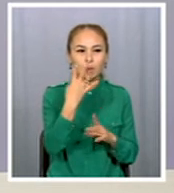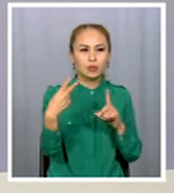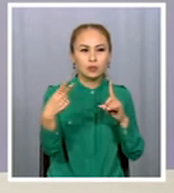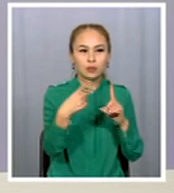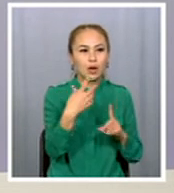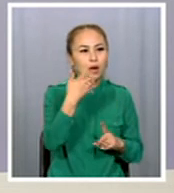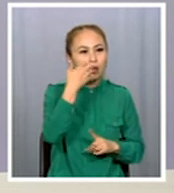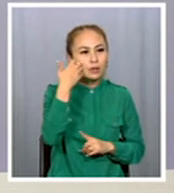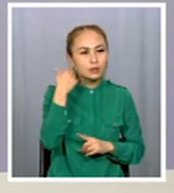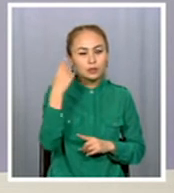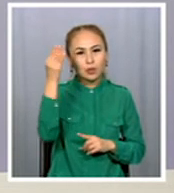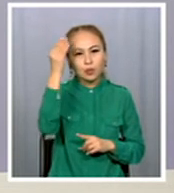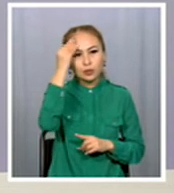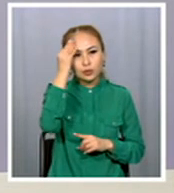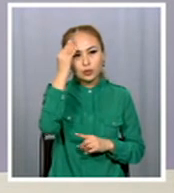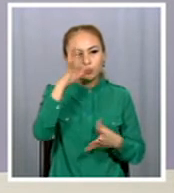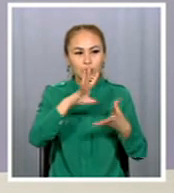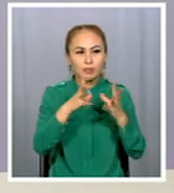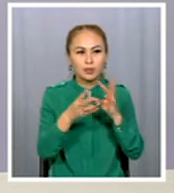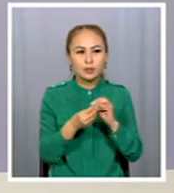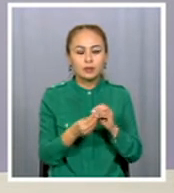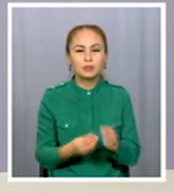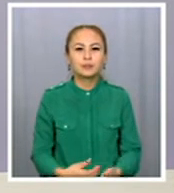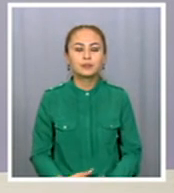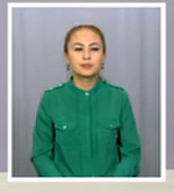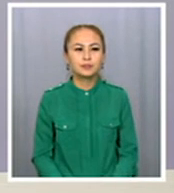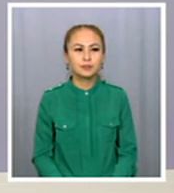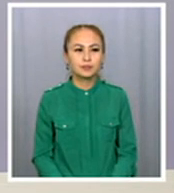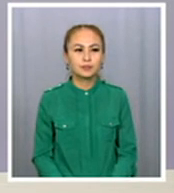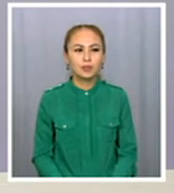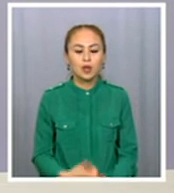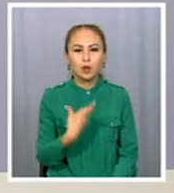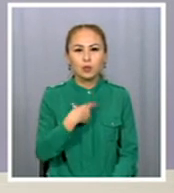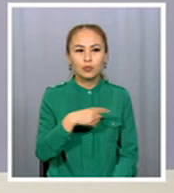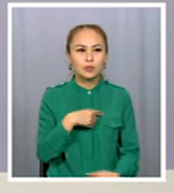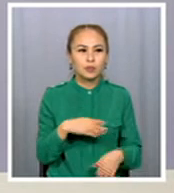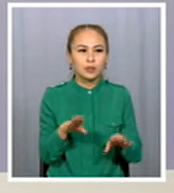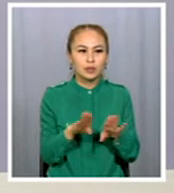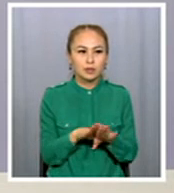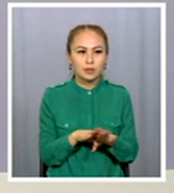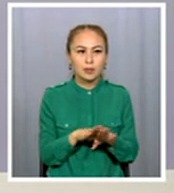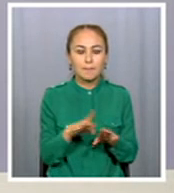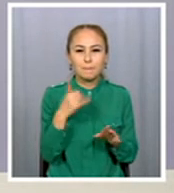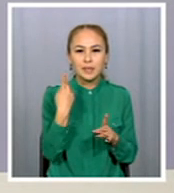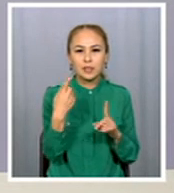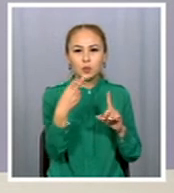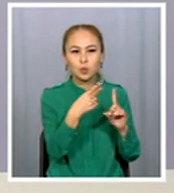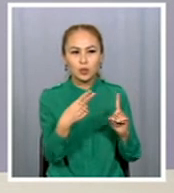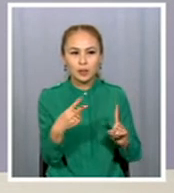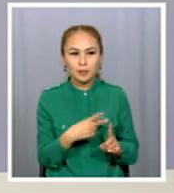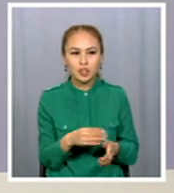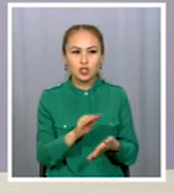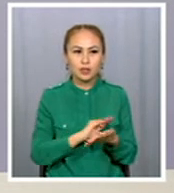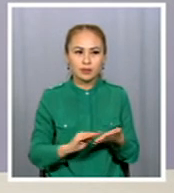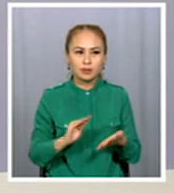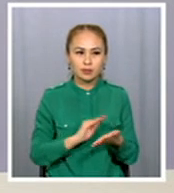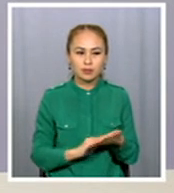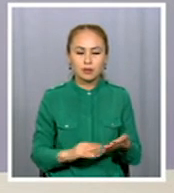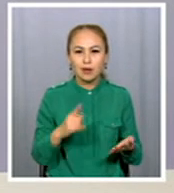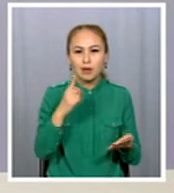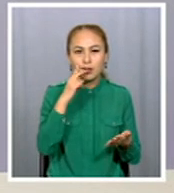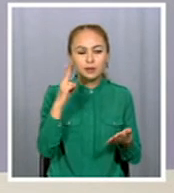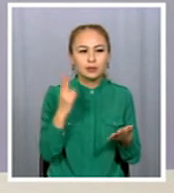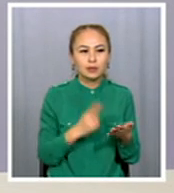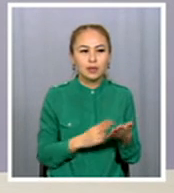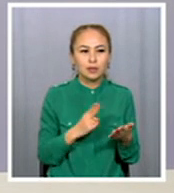арқылы ойыңызды тұжырымдаңыз. Өз пікіріңізді бір сөйлеммен жазыңыз, өз